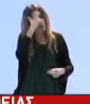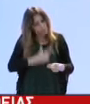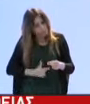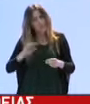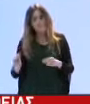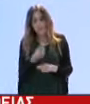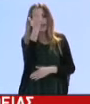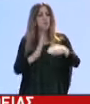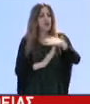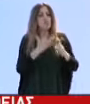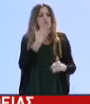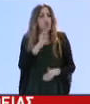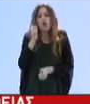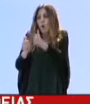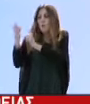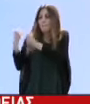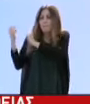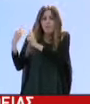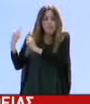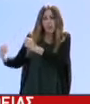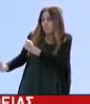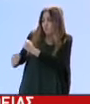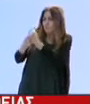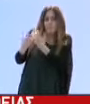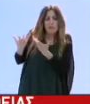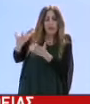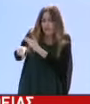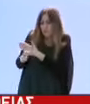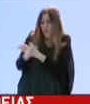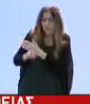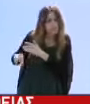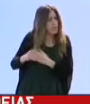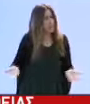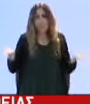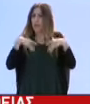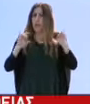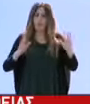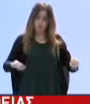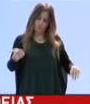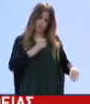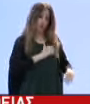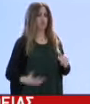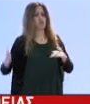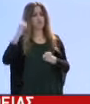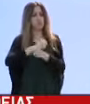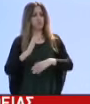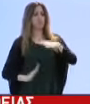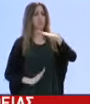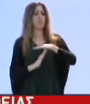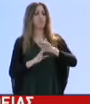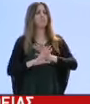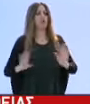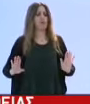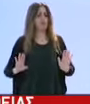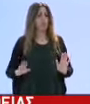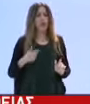Και είμαι αποφασισμένος να παραμείνω έτσι. Αρχηγός όχι της κλίκας, όχι της καμαρίλας, όχι